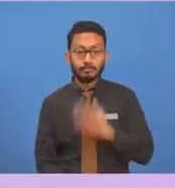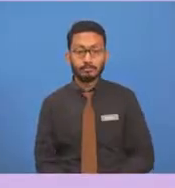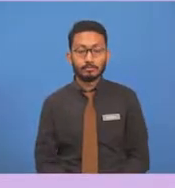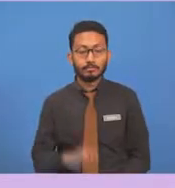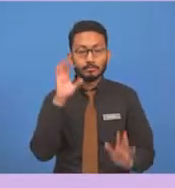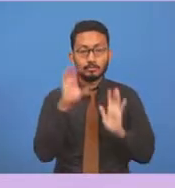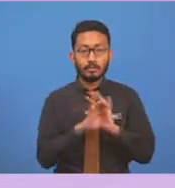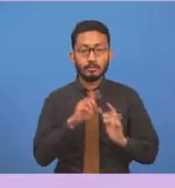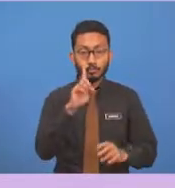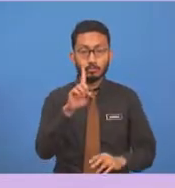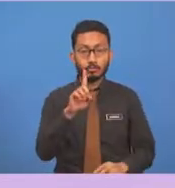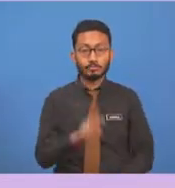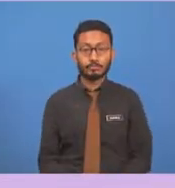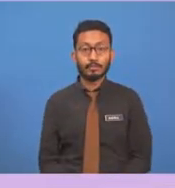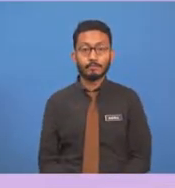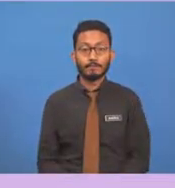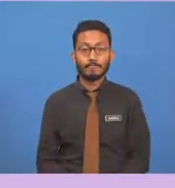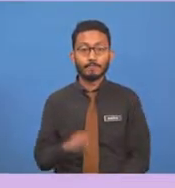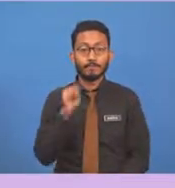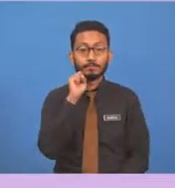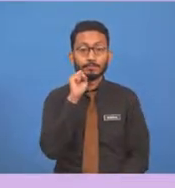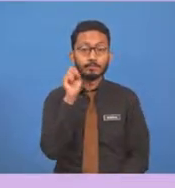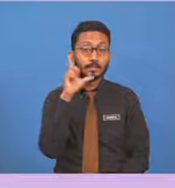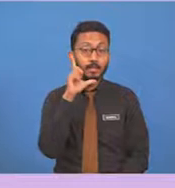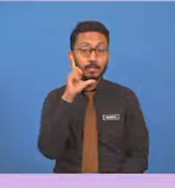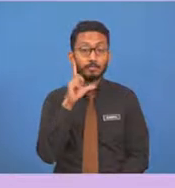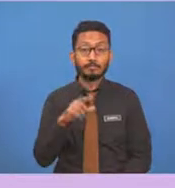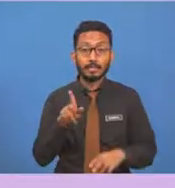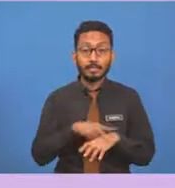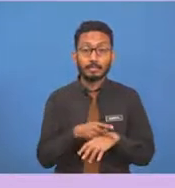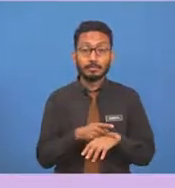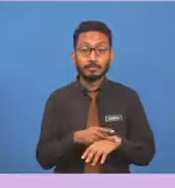pertama, Suling memakai pakaian sekolah dengan kemas.